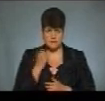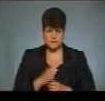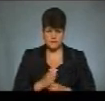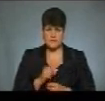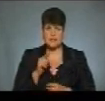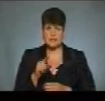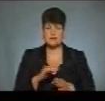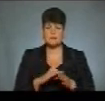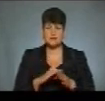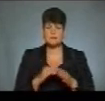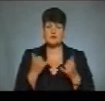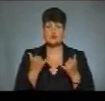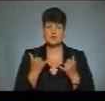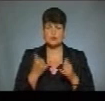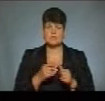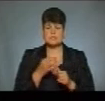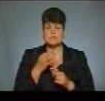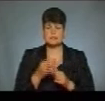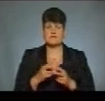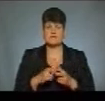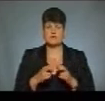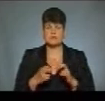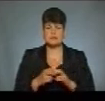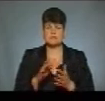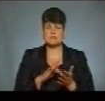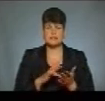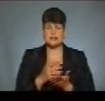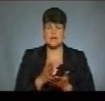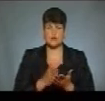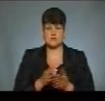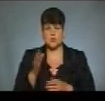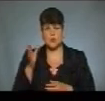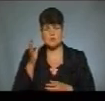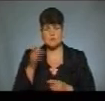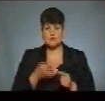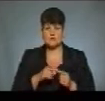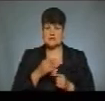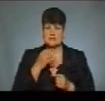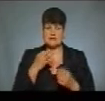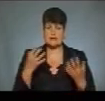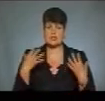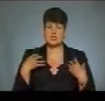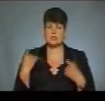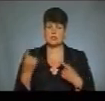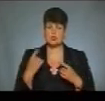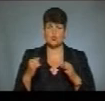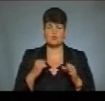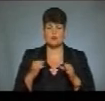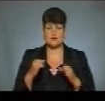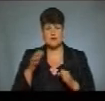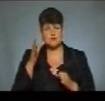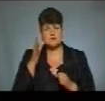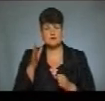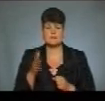Їхні прізвища сьогодні назвав Івано-Франківський центр якості освіти. Про це повідомила начальниця обласного управління освіти